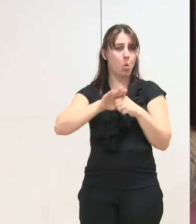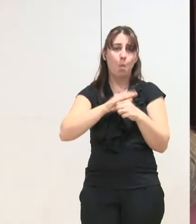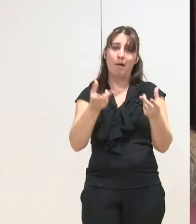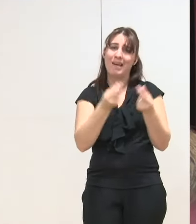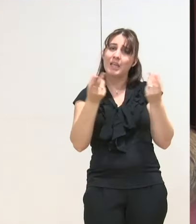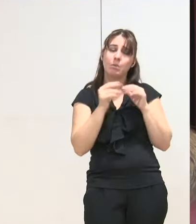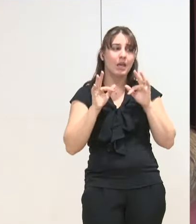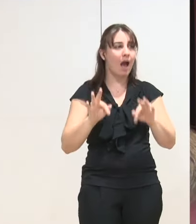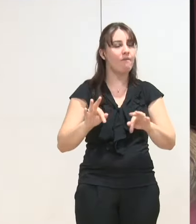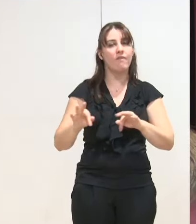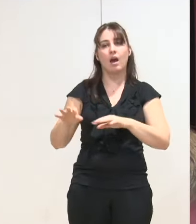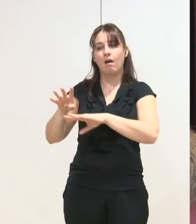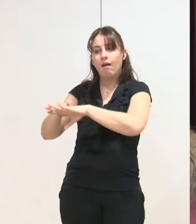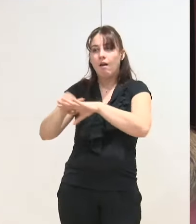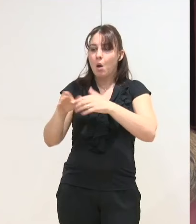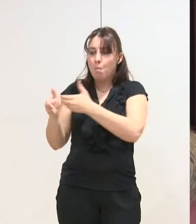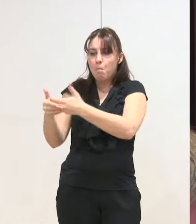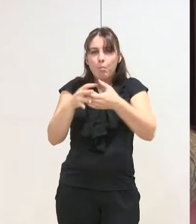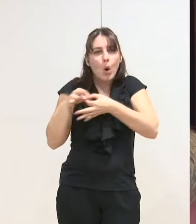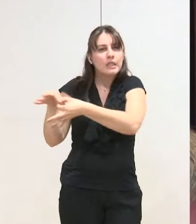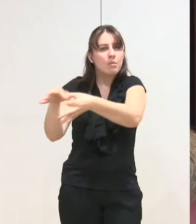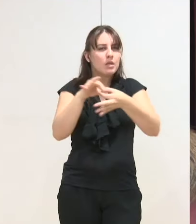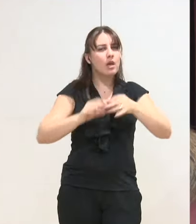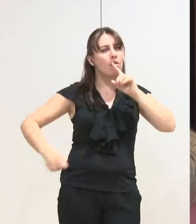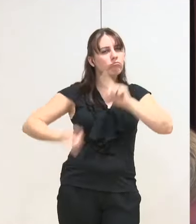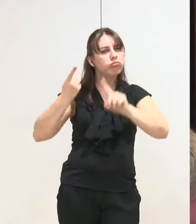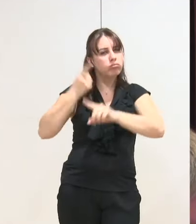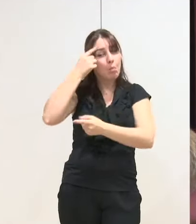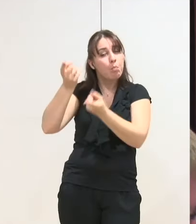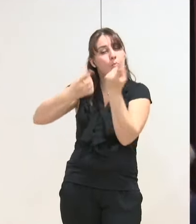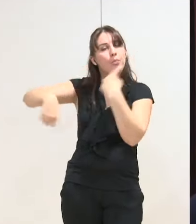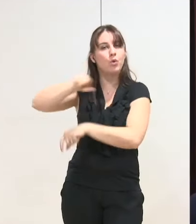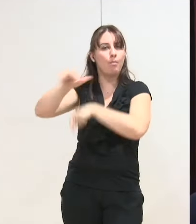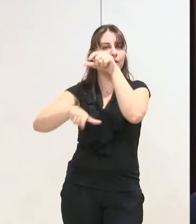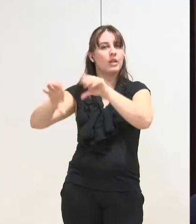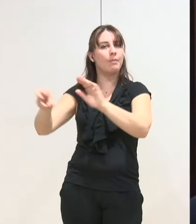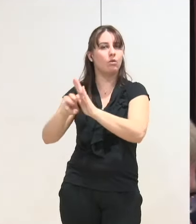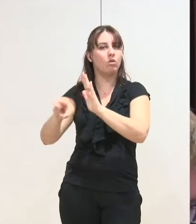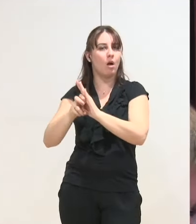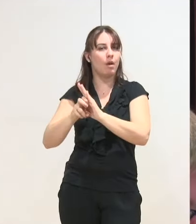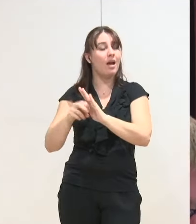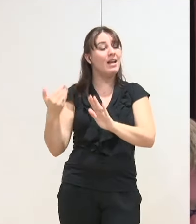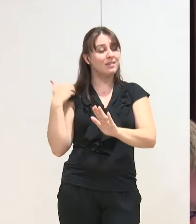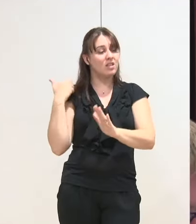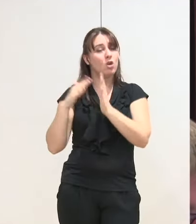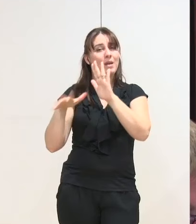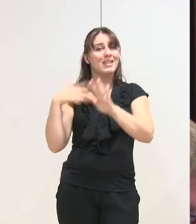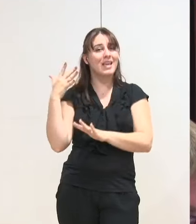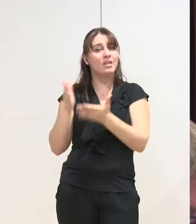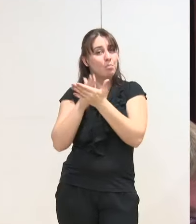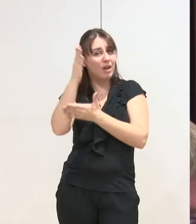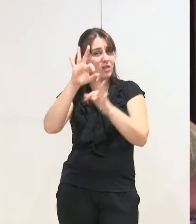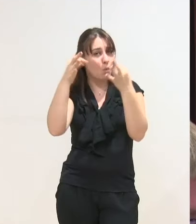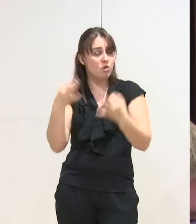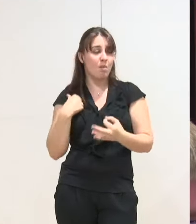questions de proximité essentielle pour nos concitoyens et je vous l'avais déjà dit au moment des orientations budgétaires 2015 en